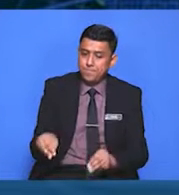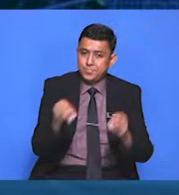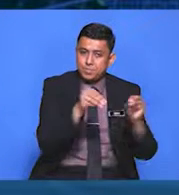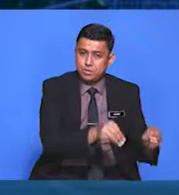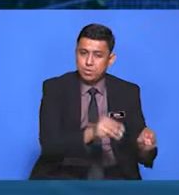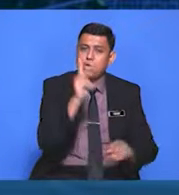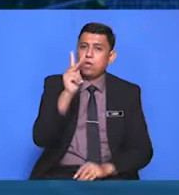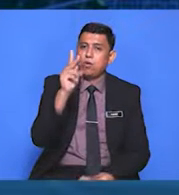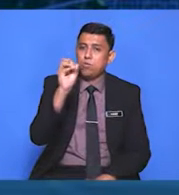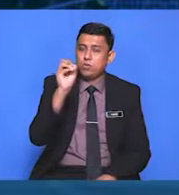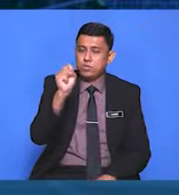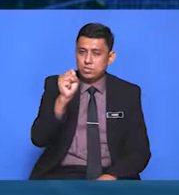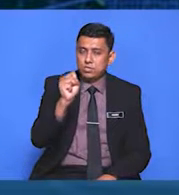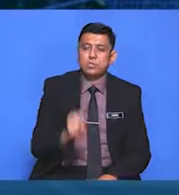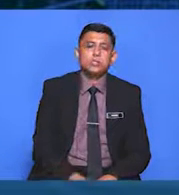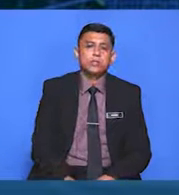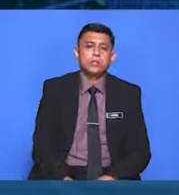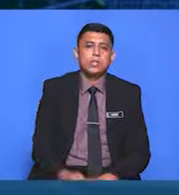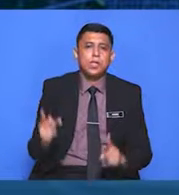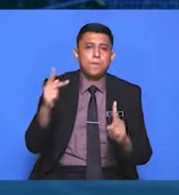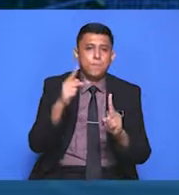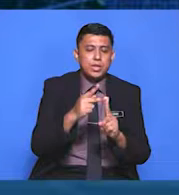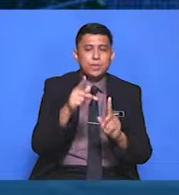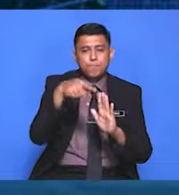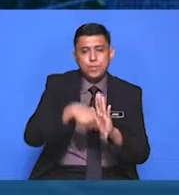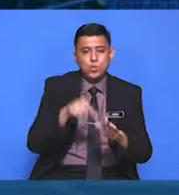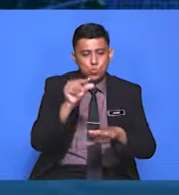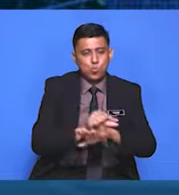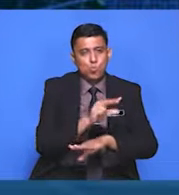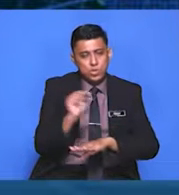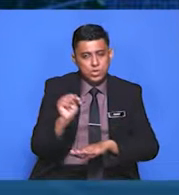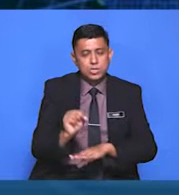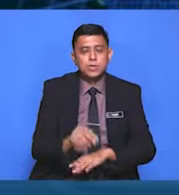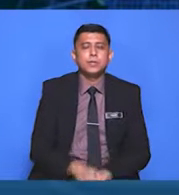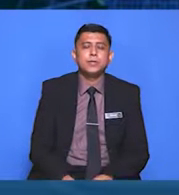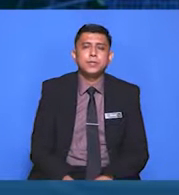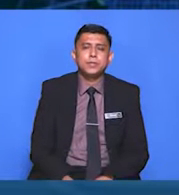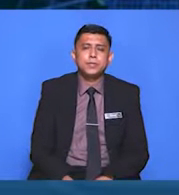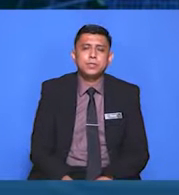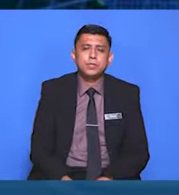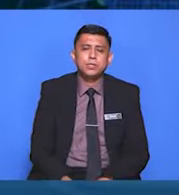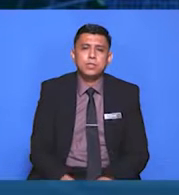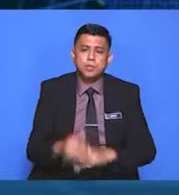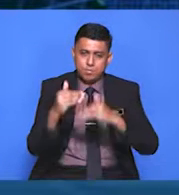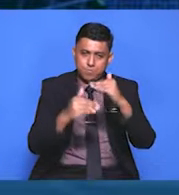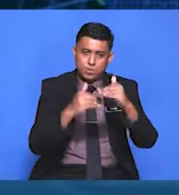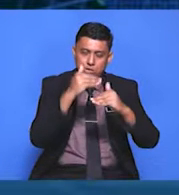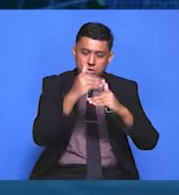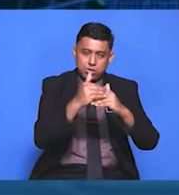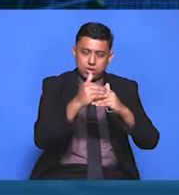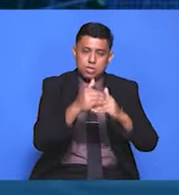kos tersebut kepada pengguna dengan meningkatkan harga